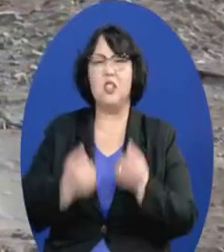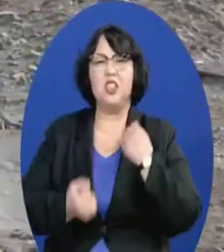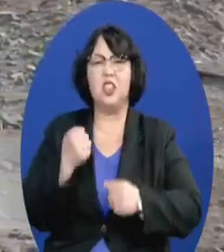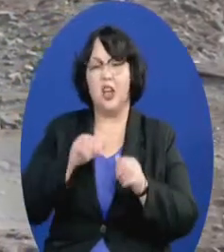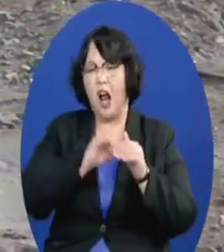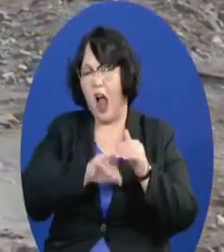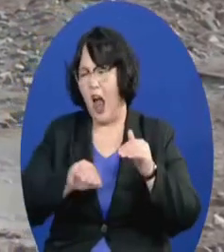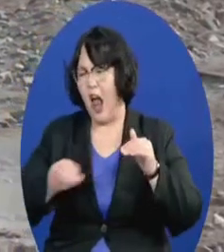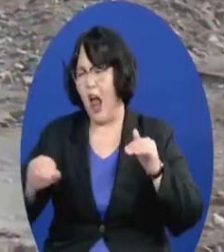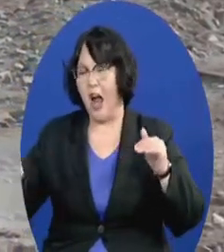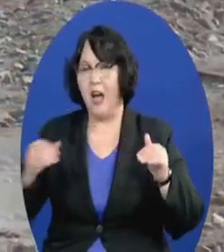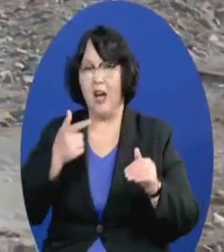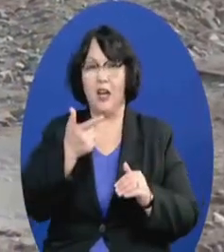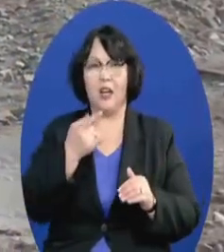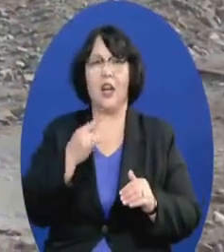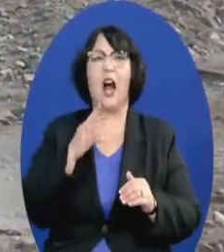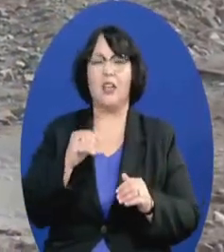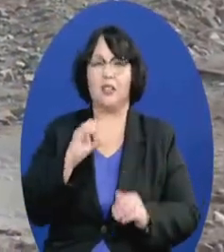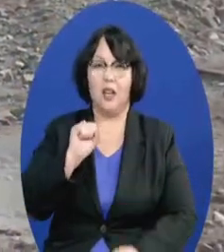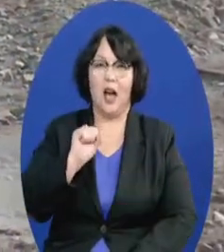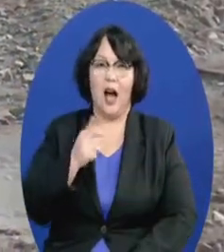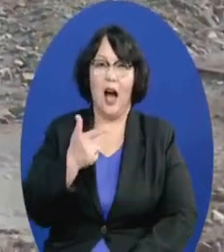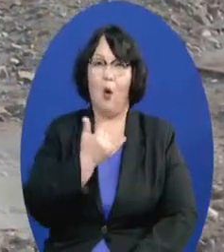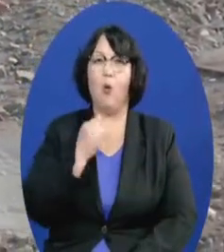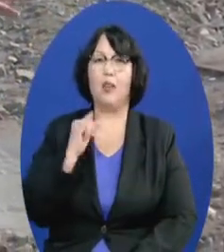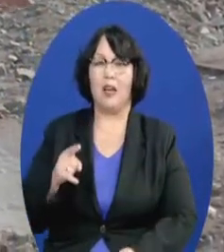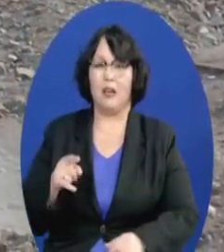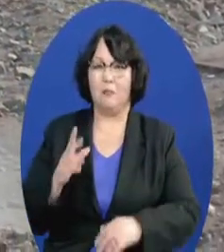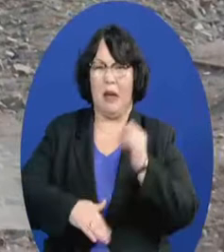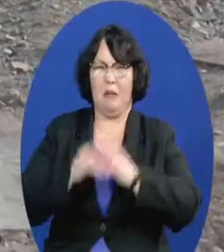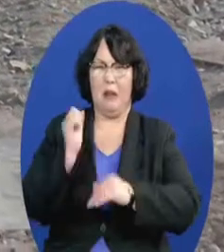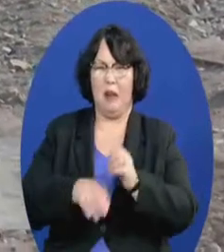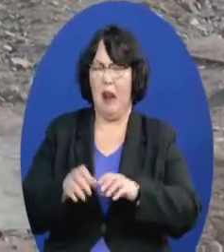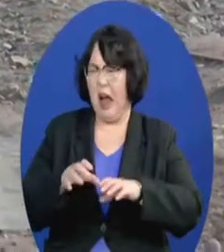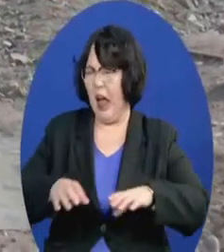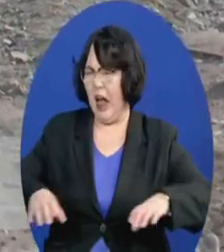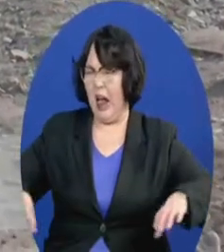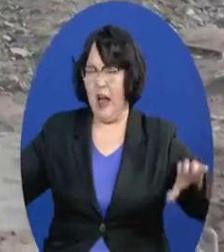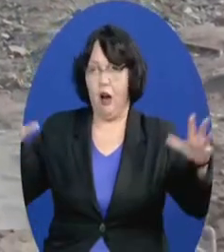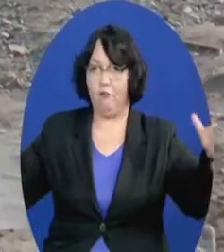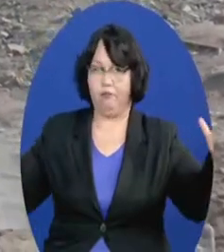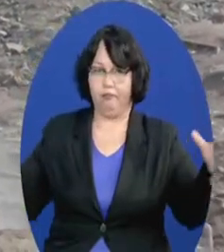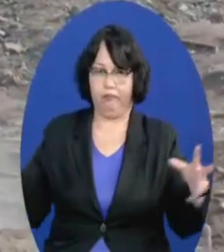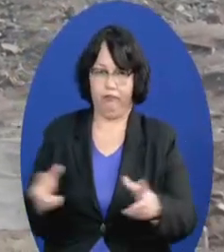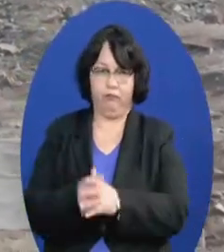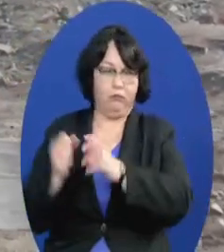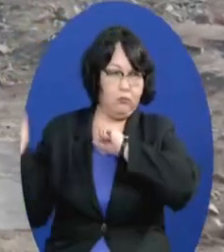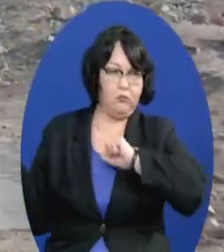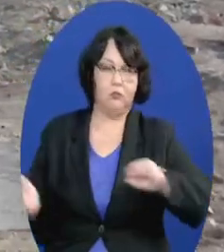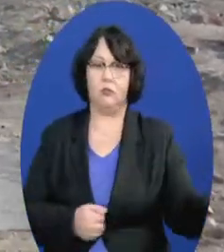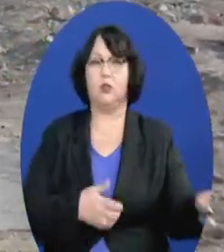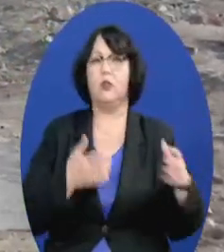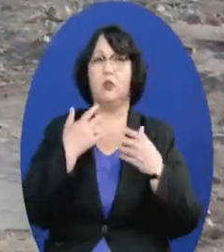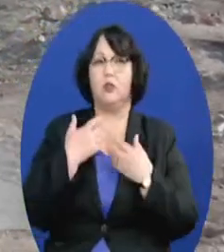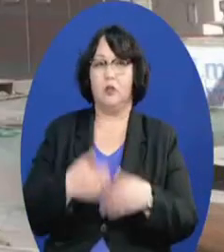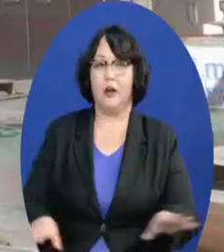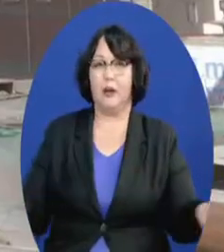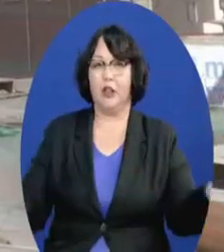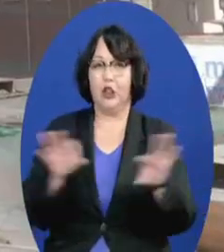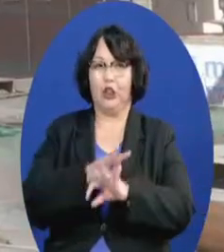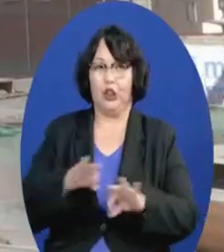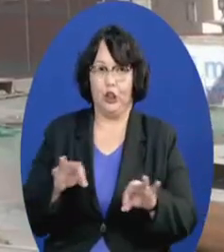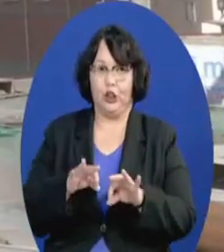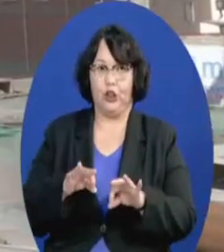нийтдээ 132 гараж агуулахыг зөвшөөрлөгүйгээр байршуулчихсан байсан юм байна. Бүгдийг нь буулглаа. За, байршлыг нь аваад үсэх юм бол энэ